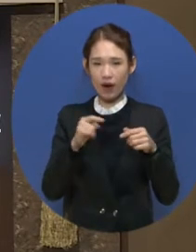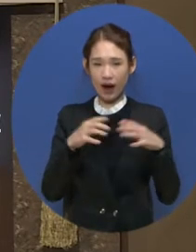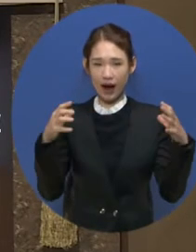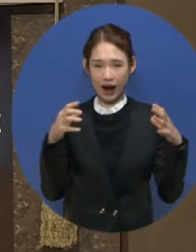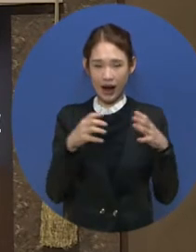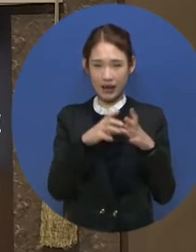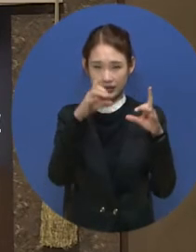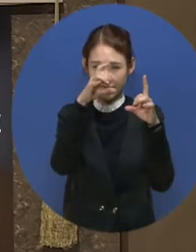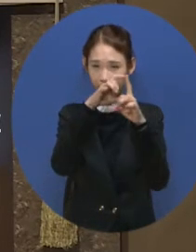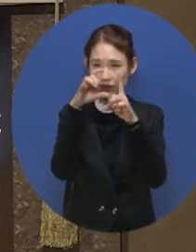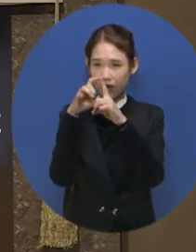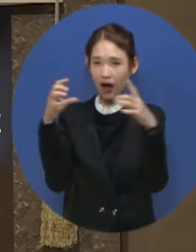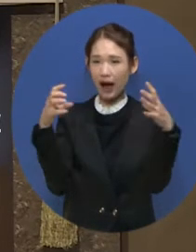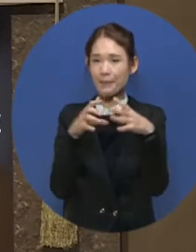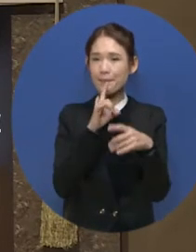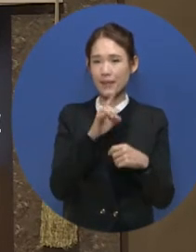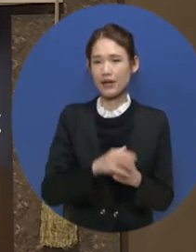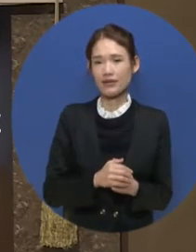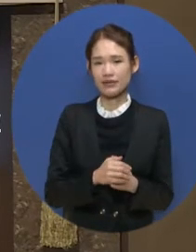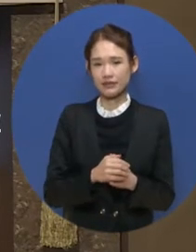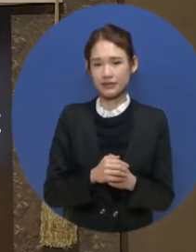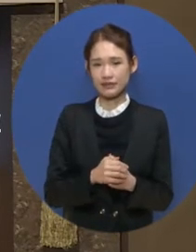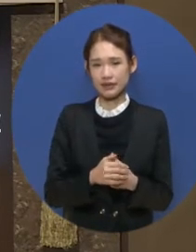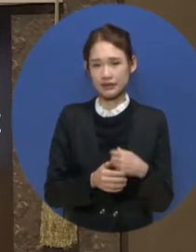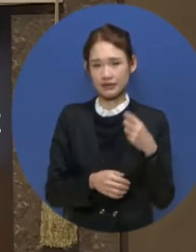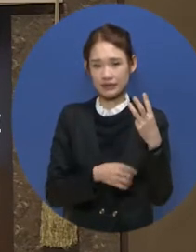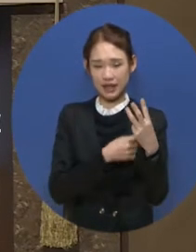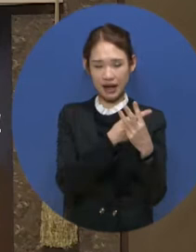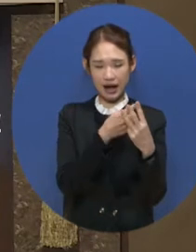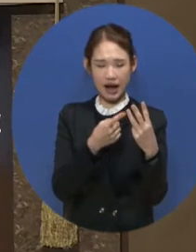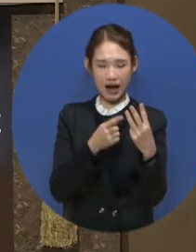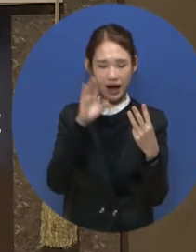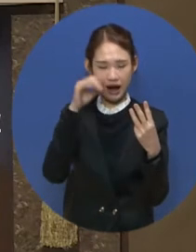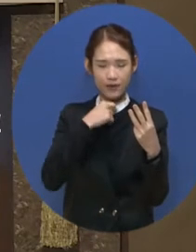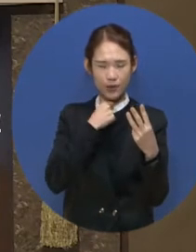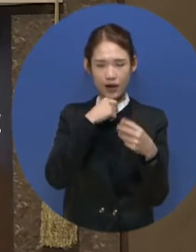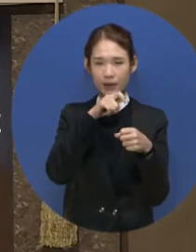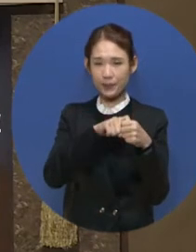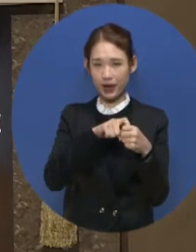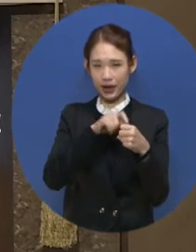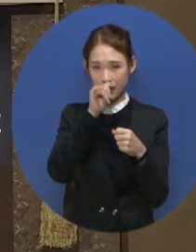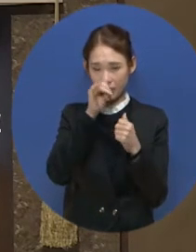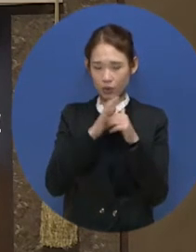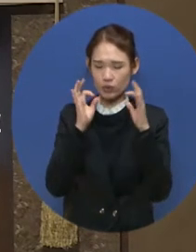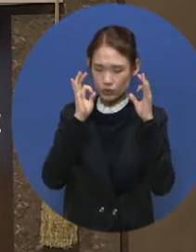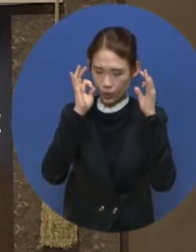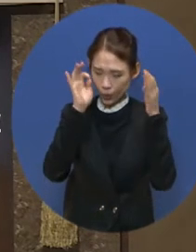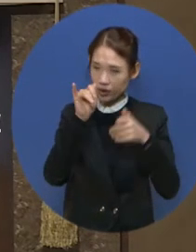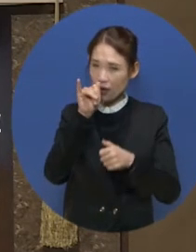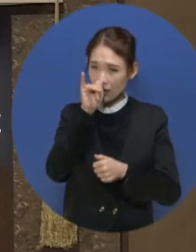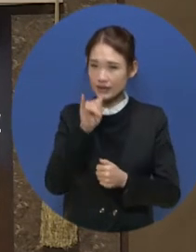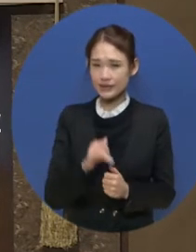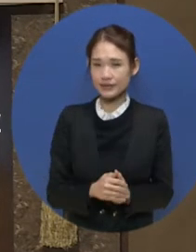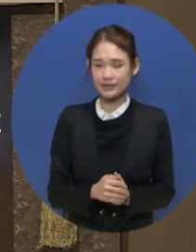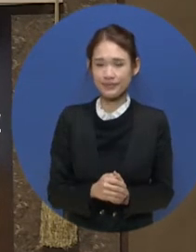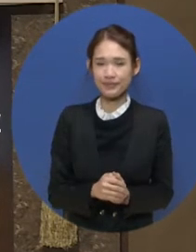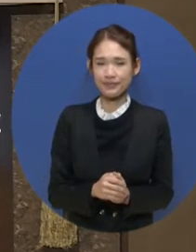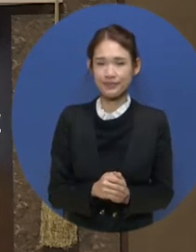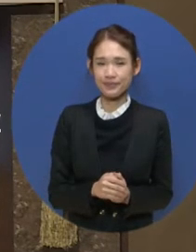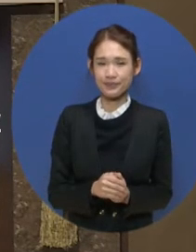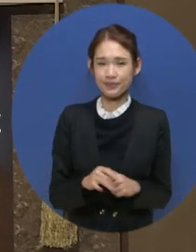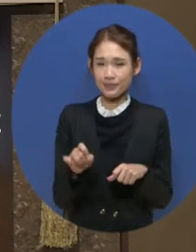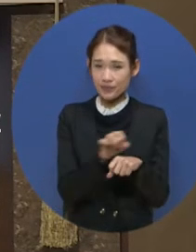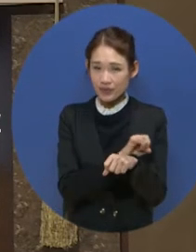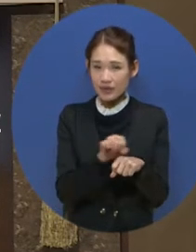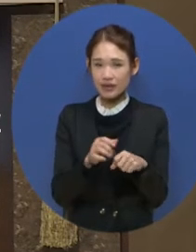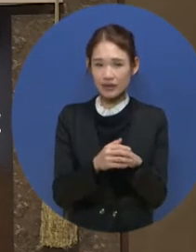그런 합성어입니다 예 이 세가지의 지향점을 갖고 저희가 이제 노력을 을 향하고 있는데요 특히 인지